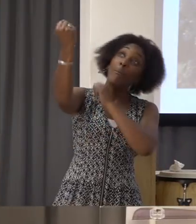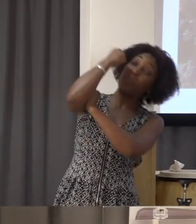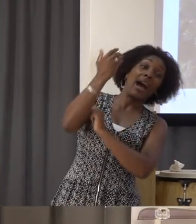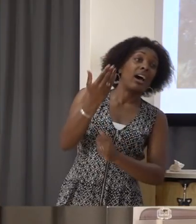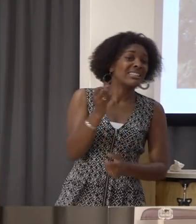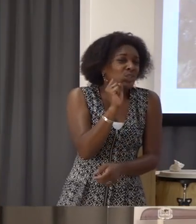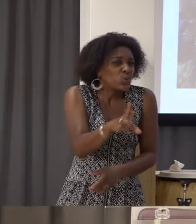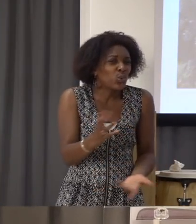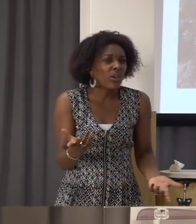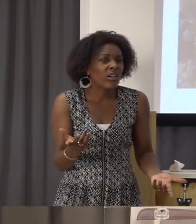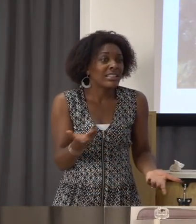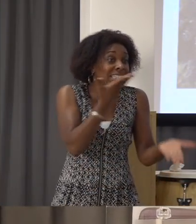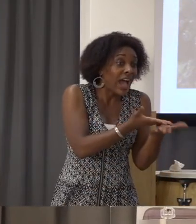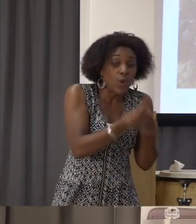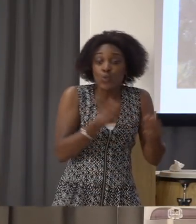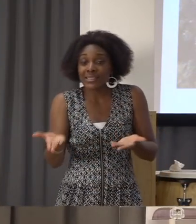l'autre.